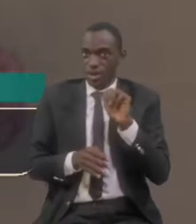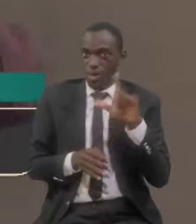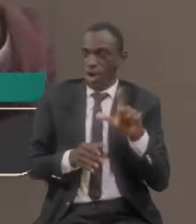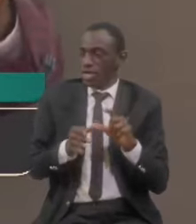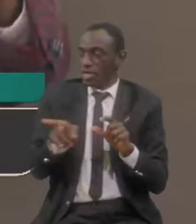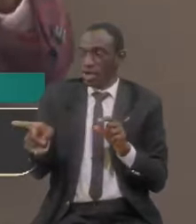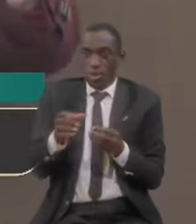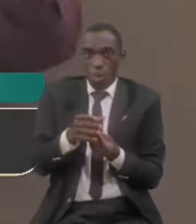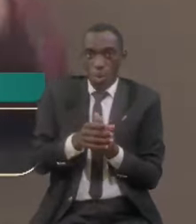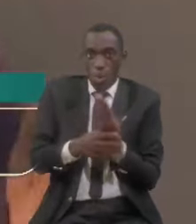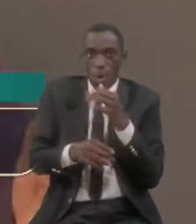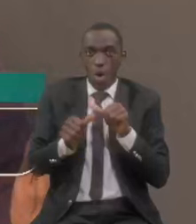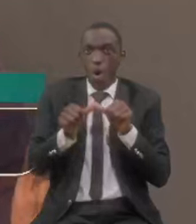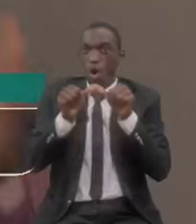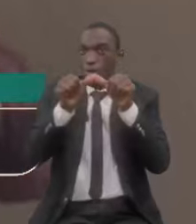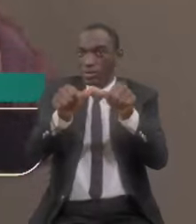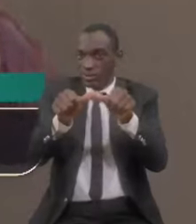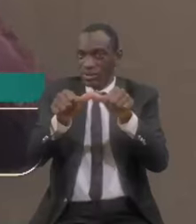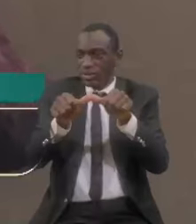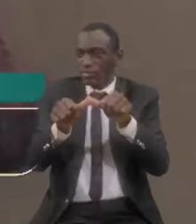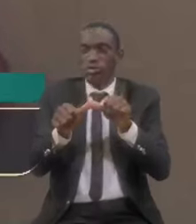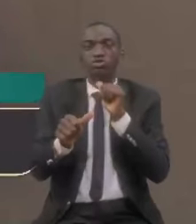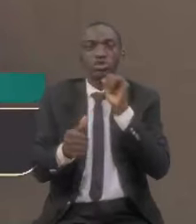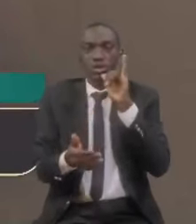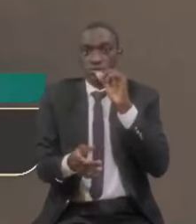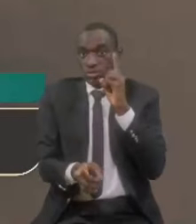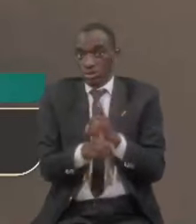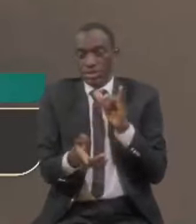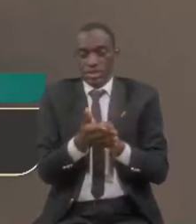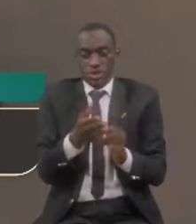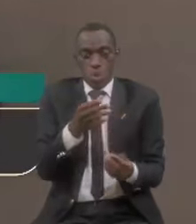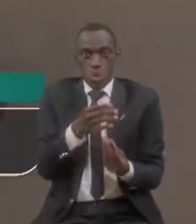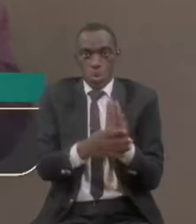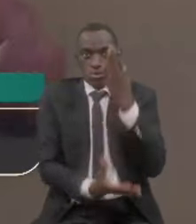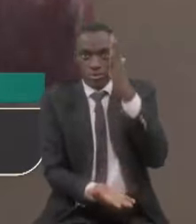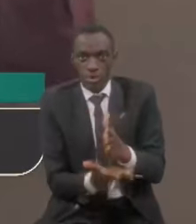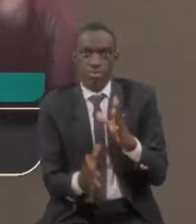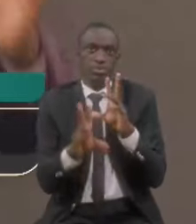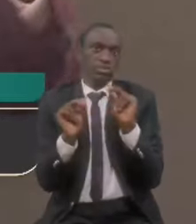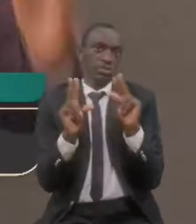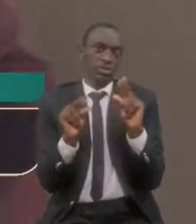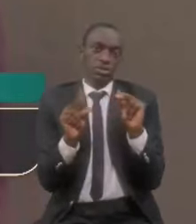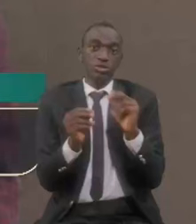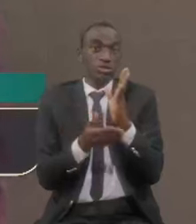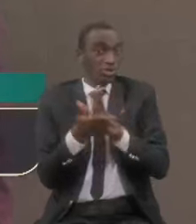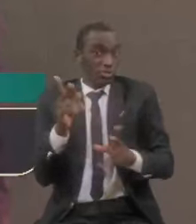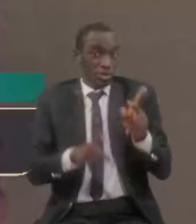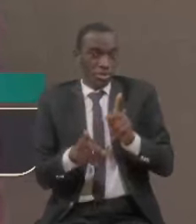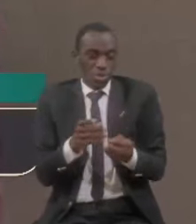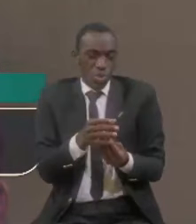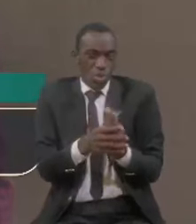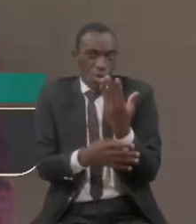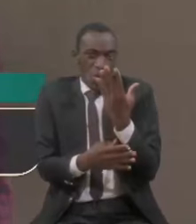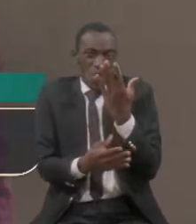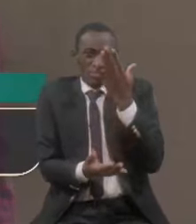grandir. Pas seulement qu'il a grandi pour s'arrêter. Non, il y a des gens. Ils grandissent et ça s'arrête